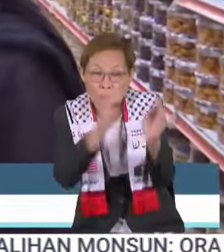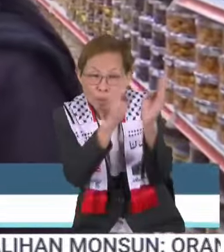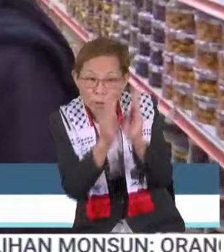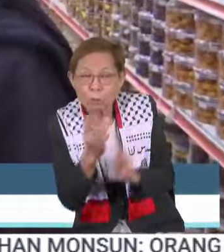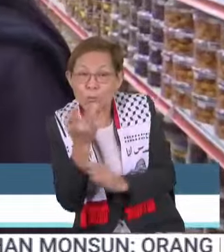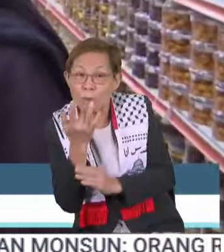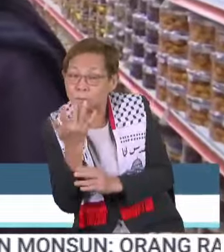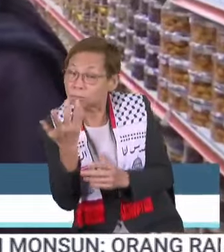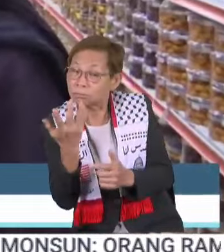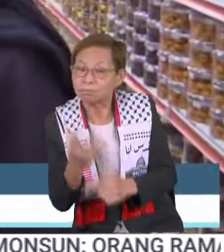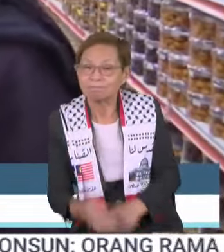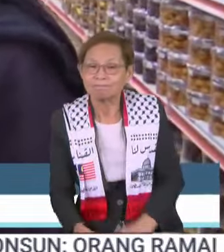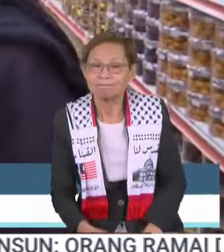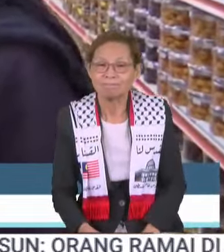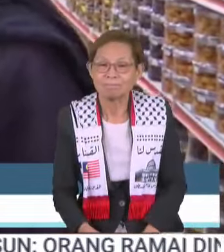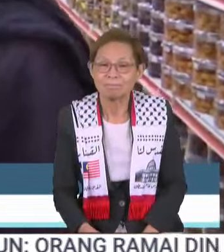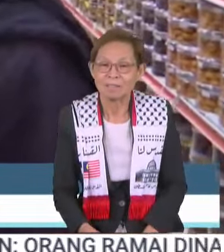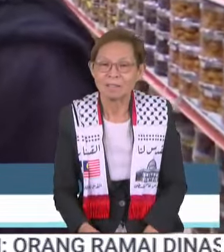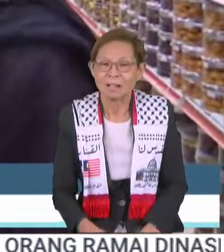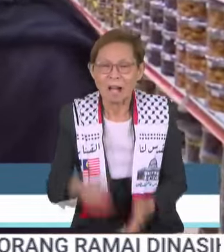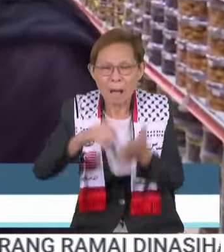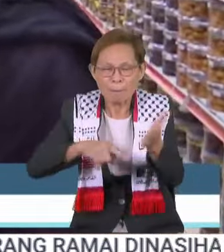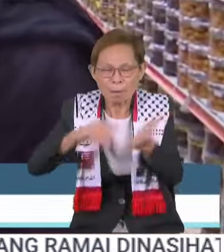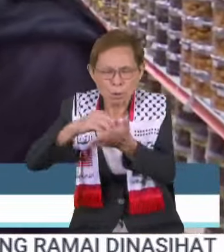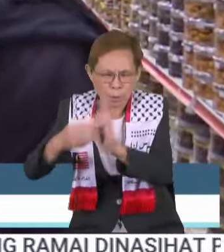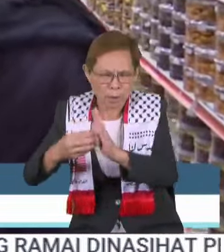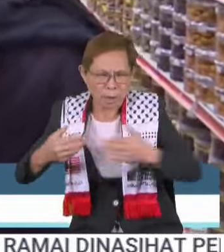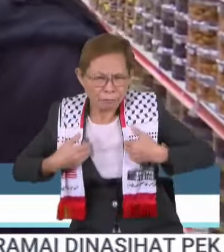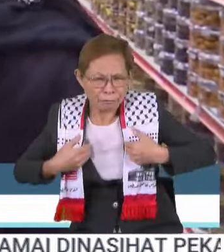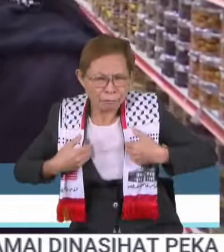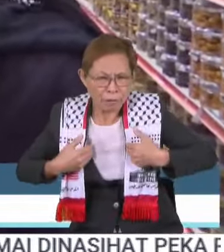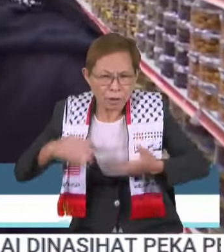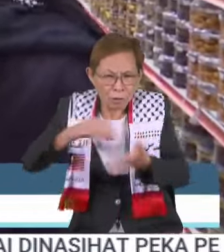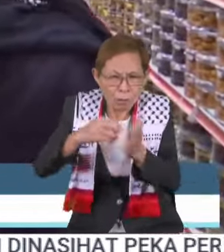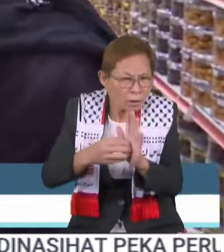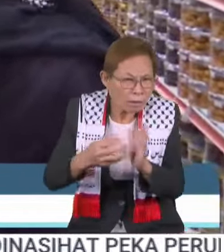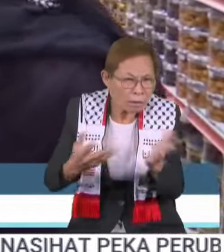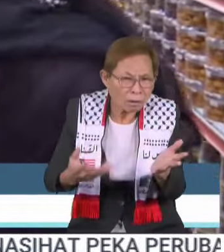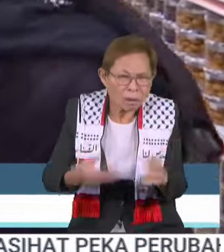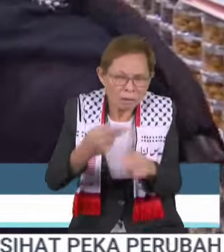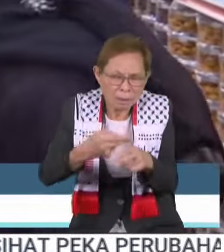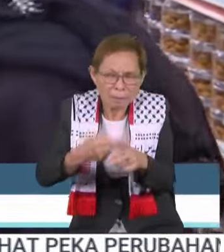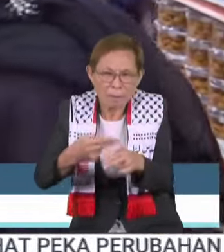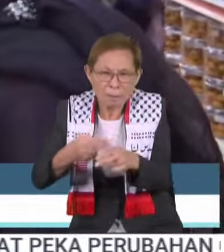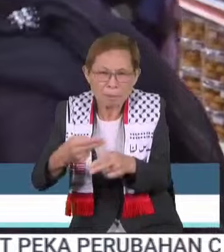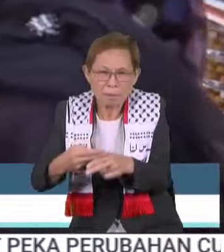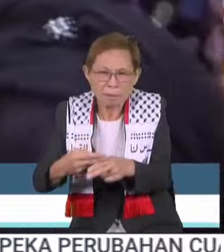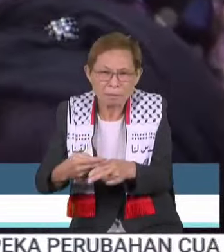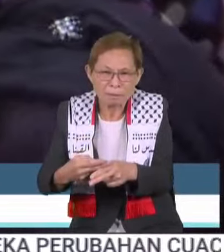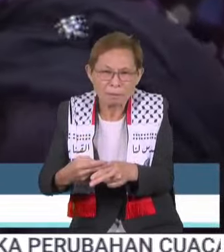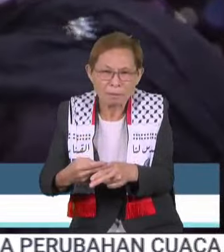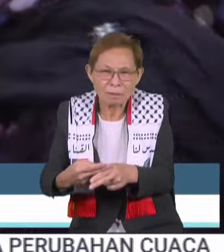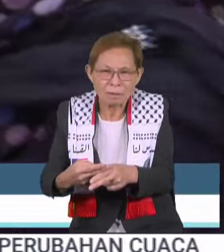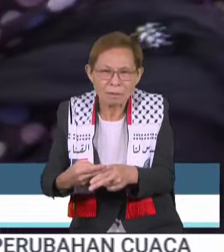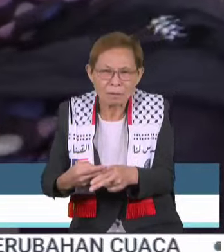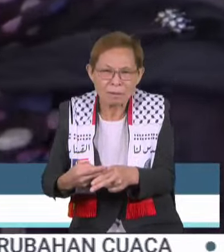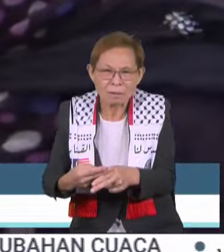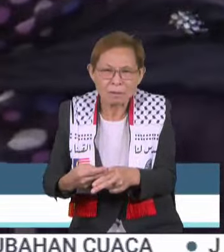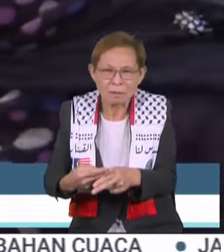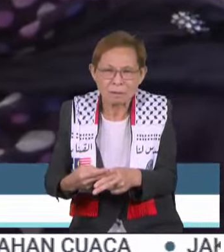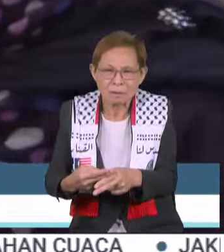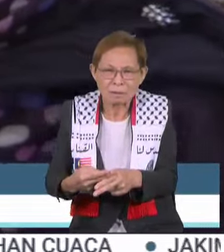dia. Apa yang kuih dia? Kuih dia jenis apa? Nama-nama kuih dia? Dia macam kuki-kuki sikit